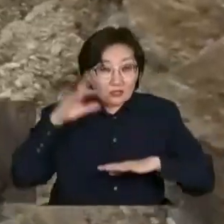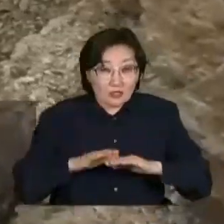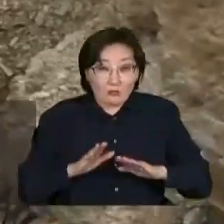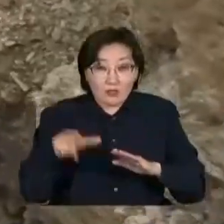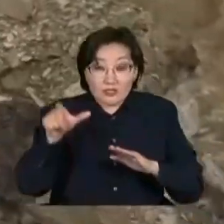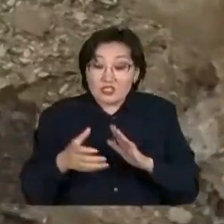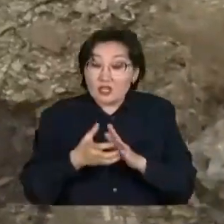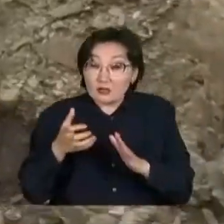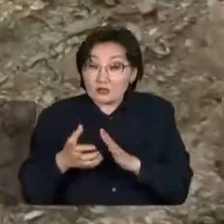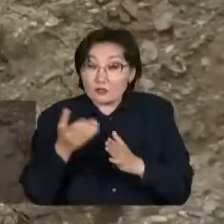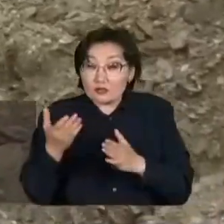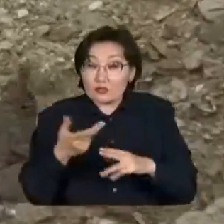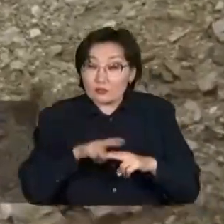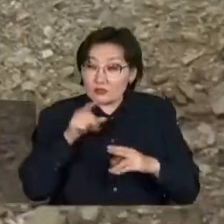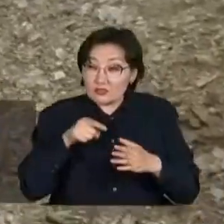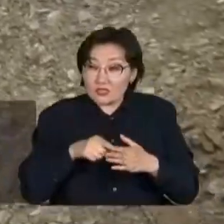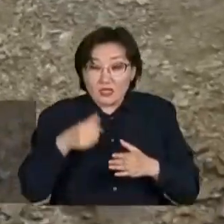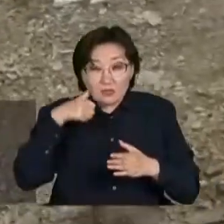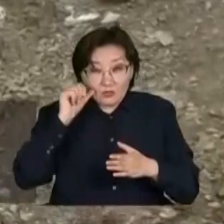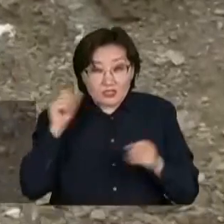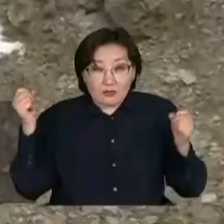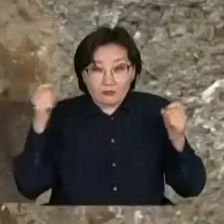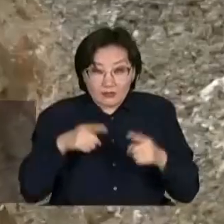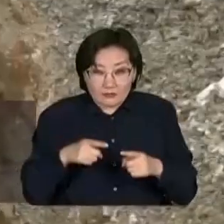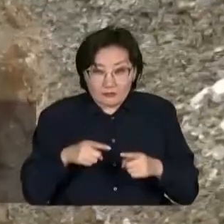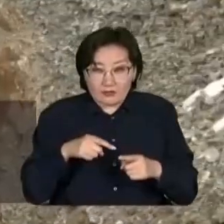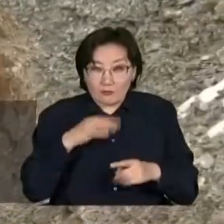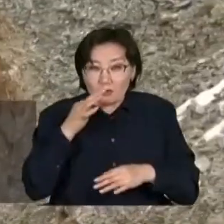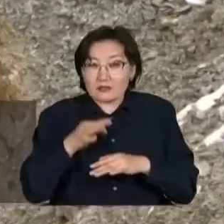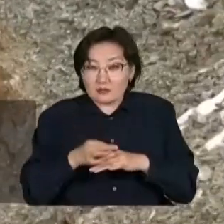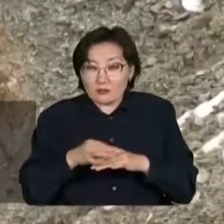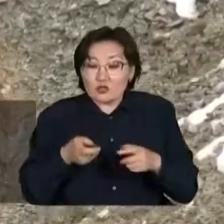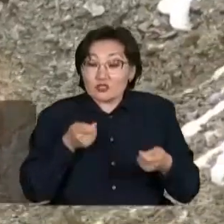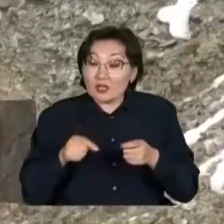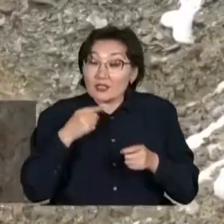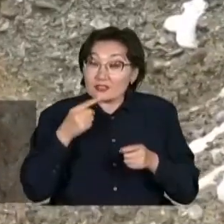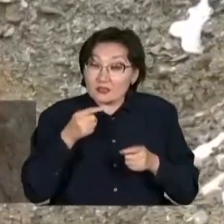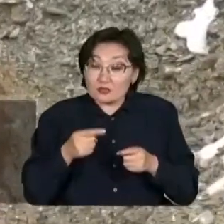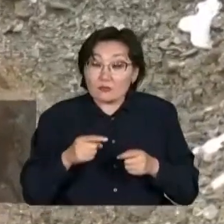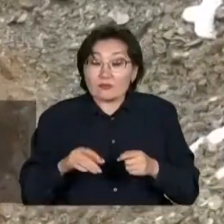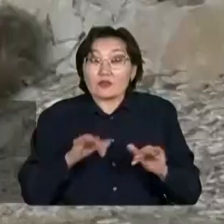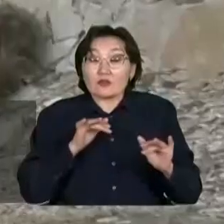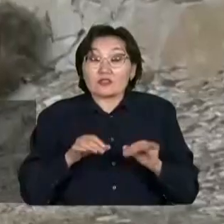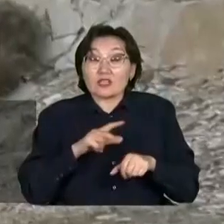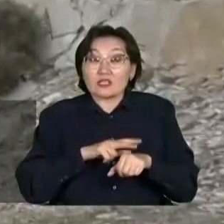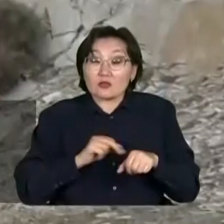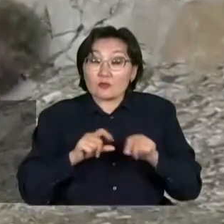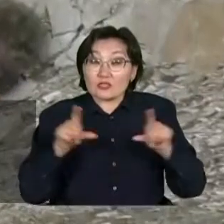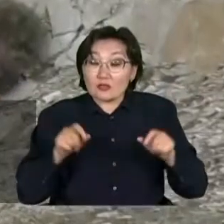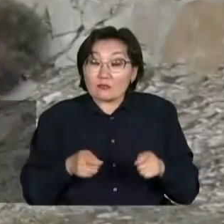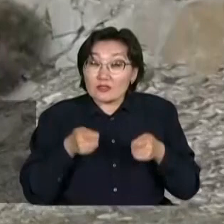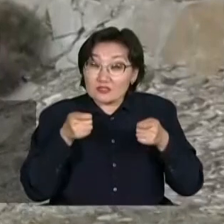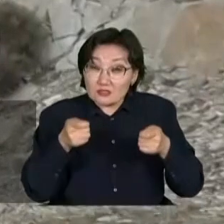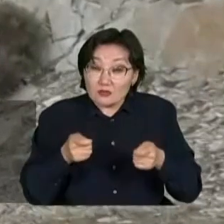орынбасарын шақырдық. Ол бұл мәселені кеше ғана білдім деп басын ала қашты. Шенеуніктің айтуынша іс құқық қорғау органдарына